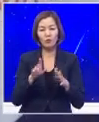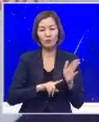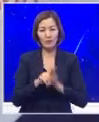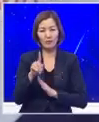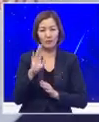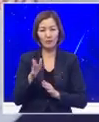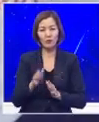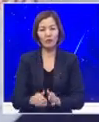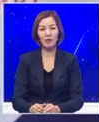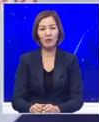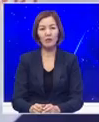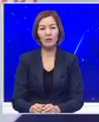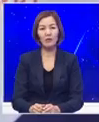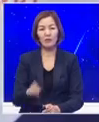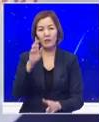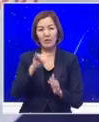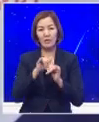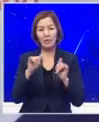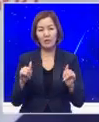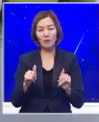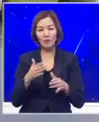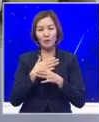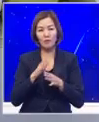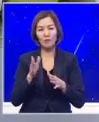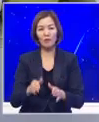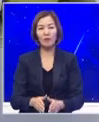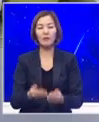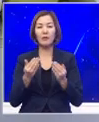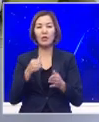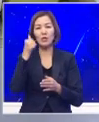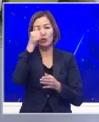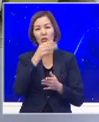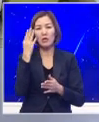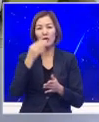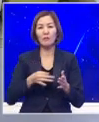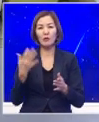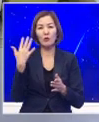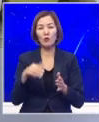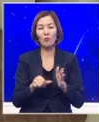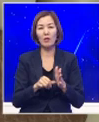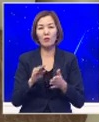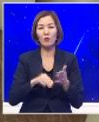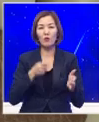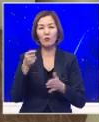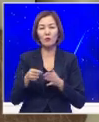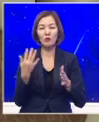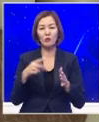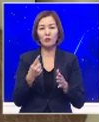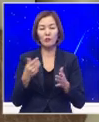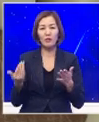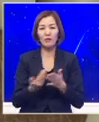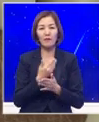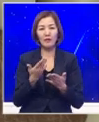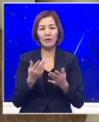Әр еліміздің де әр қарай дамыған деген. Сондықтан биылғы жылы Алматы облысынан 56 өтінім түскен. Оның 31